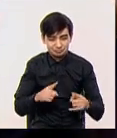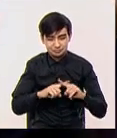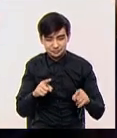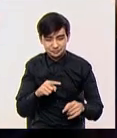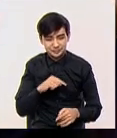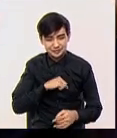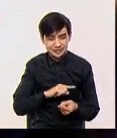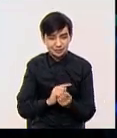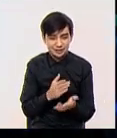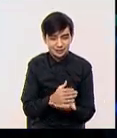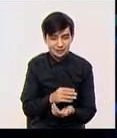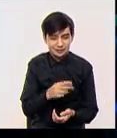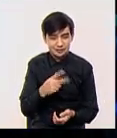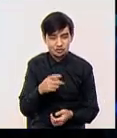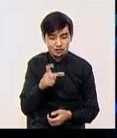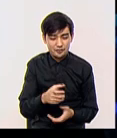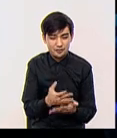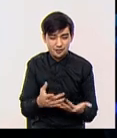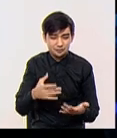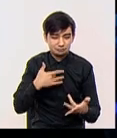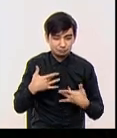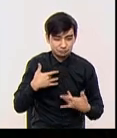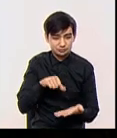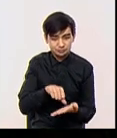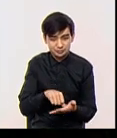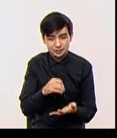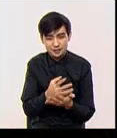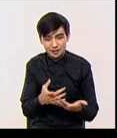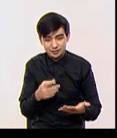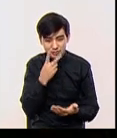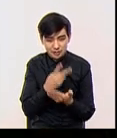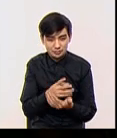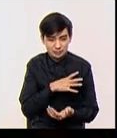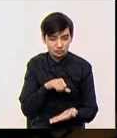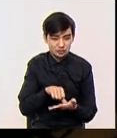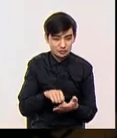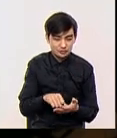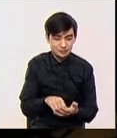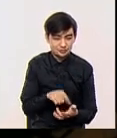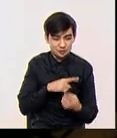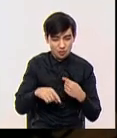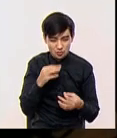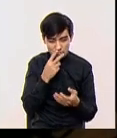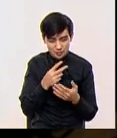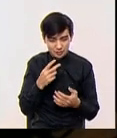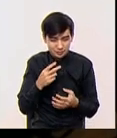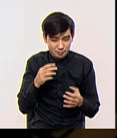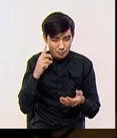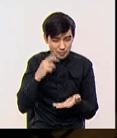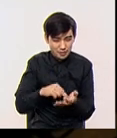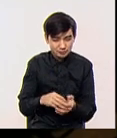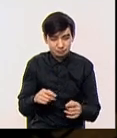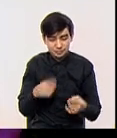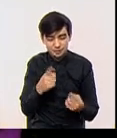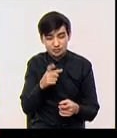20 адамнан құрылған өнер ұжымы түрлі спектакльдер қоюмен айналысады. Олар байқауға маған қара жобасын ұсынған, яғни дамуы